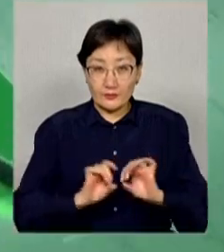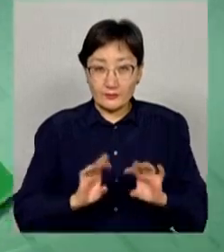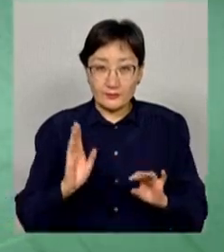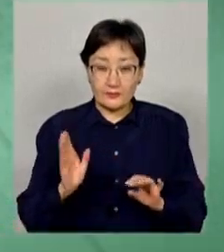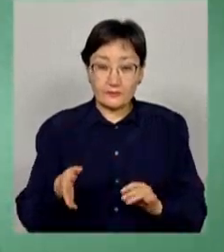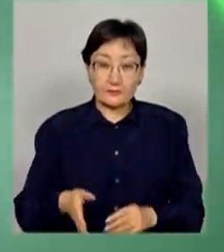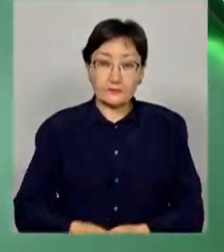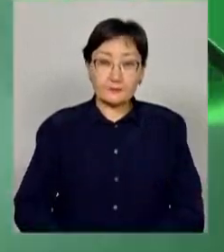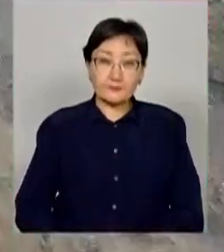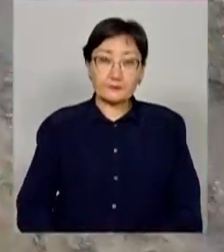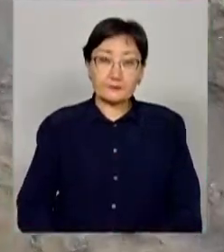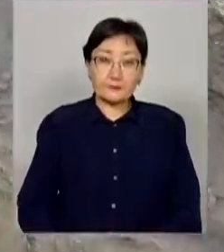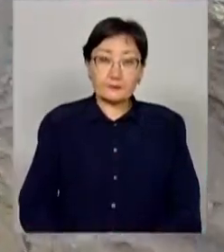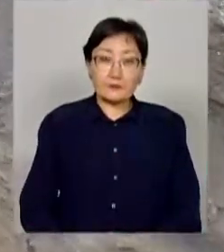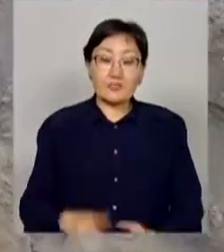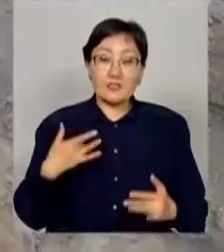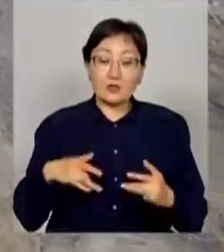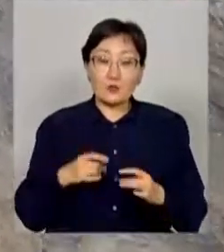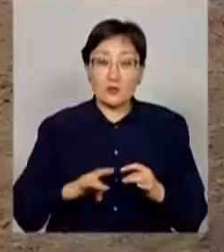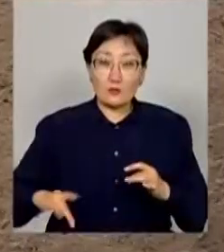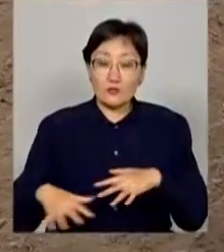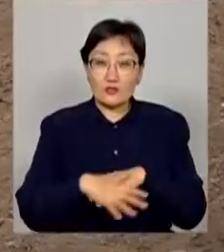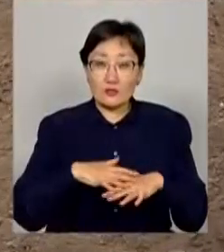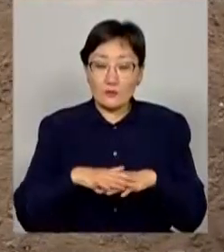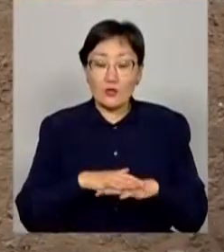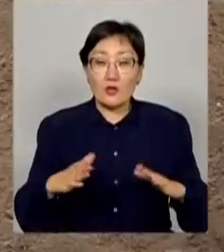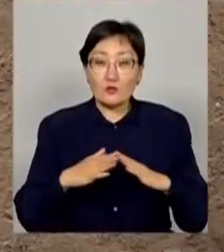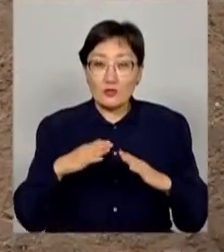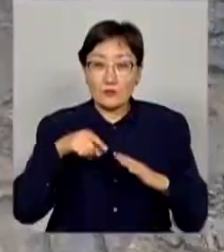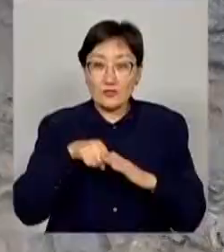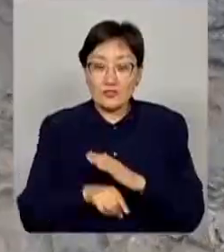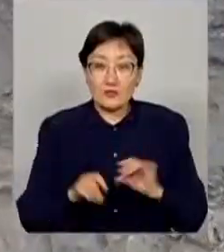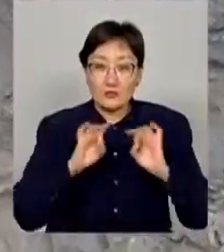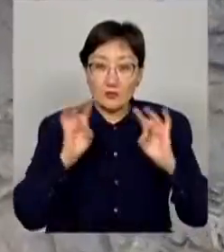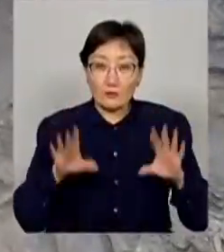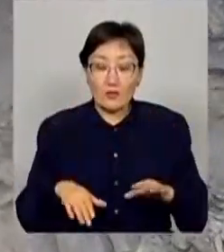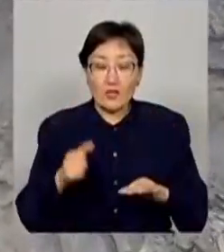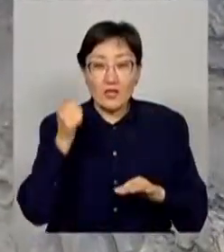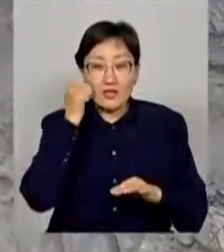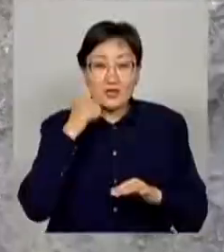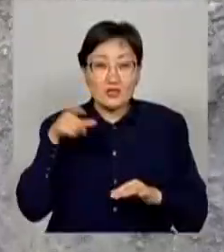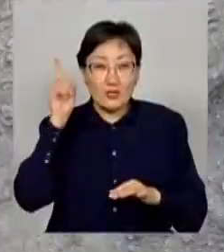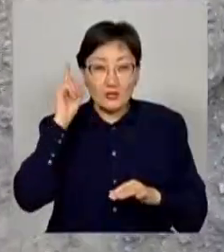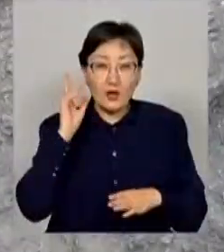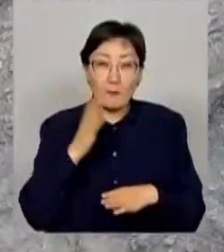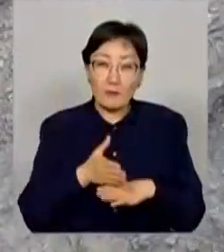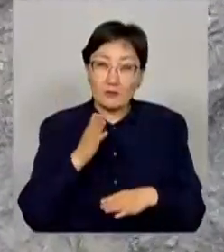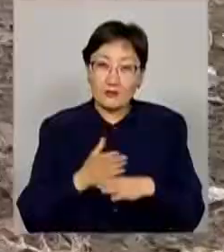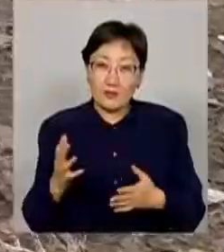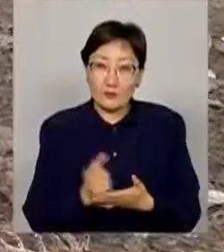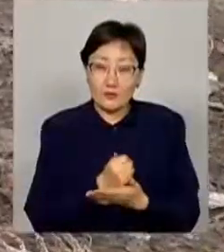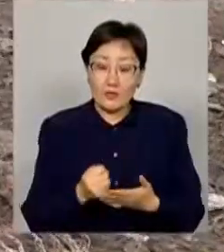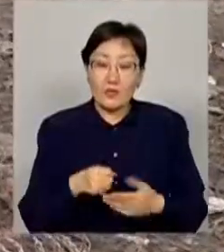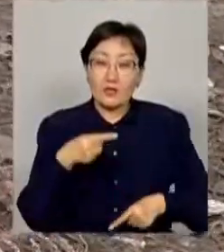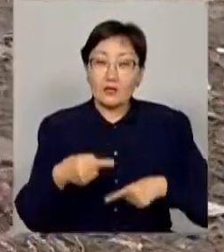соң. Жамбыл ауданының тұрғындары үй ауласынан кездейсоқ ежелгі балбалтас тауып алды. Жәдігер қай ғасырға тиесілі